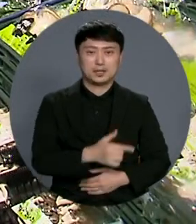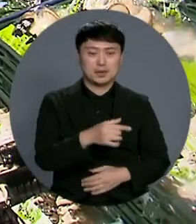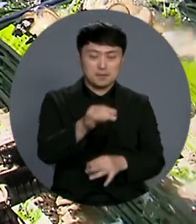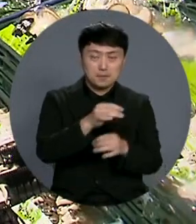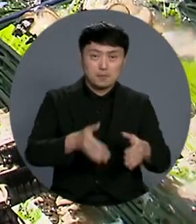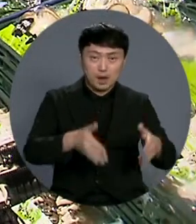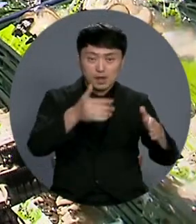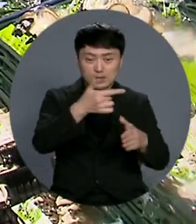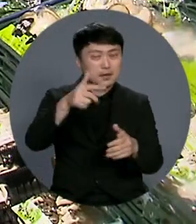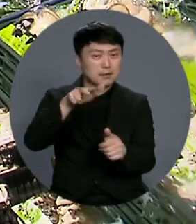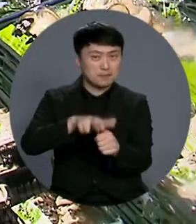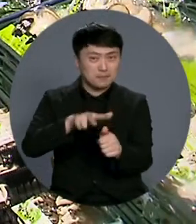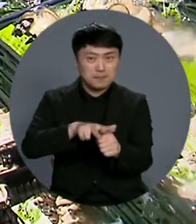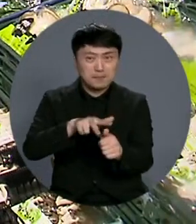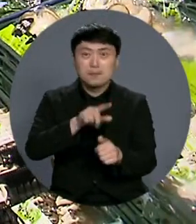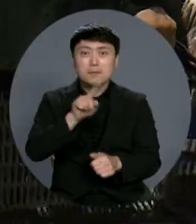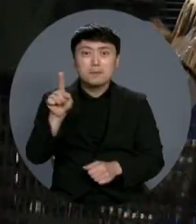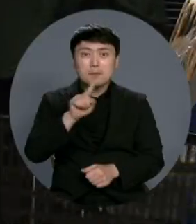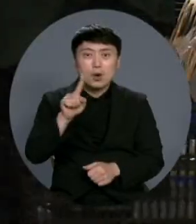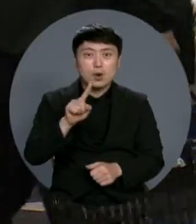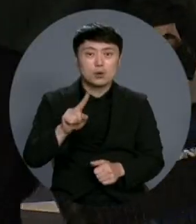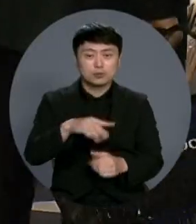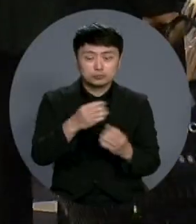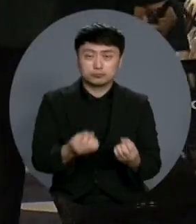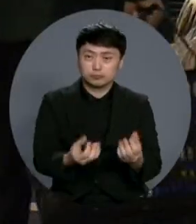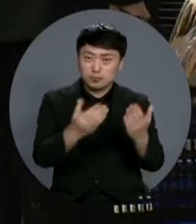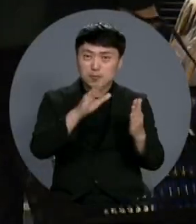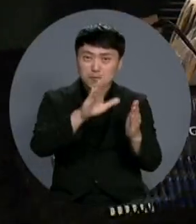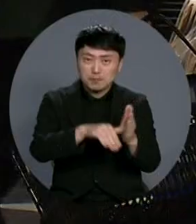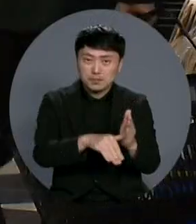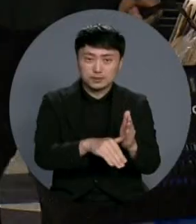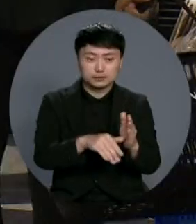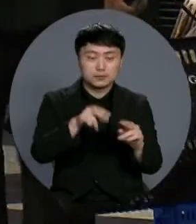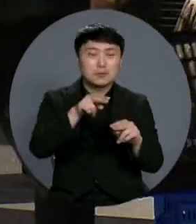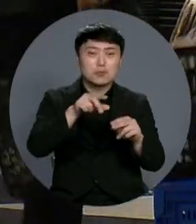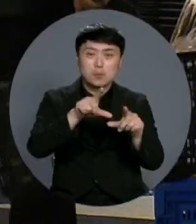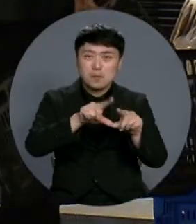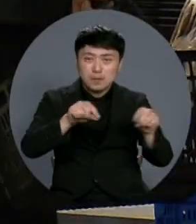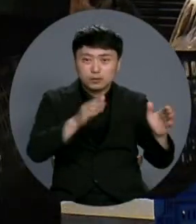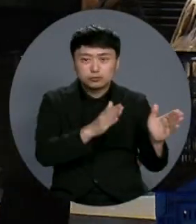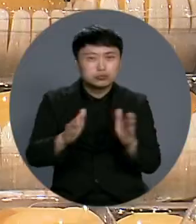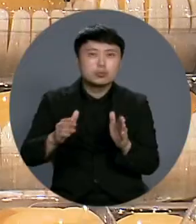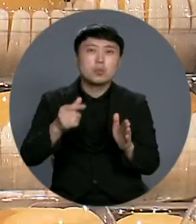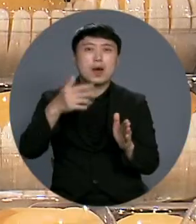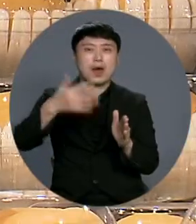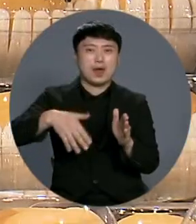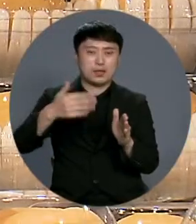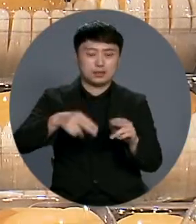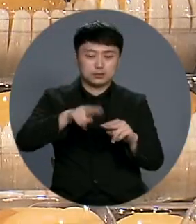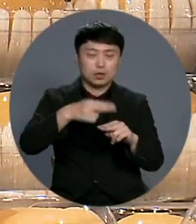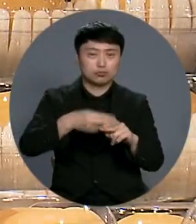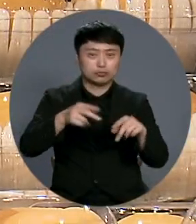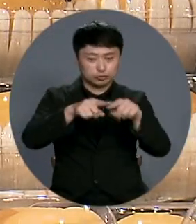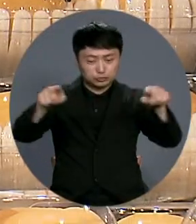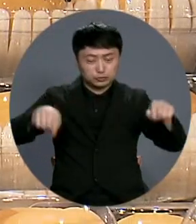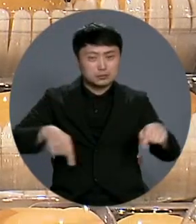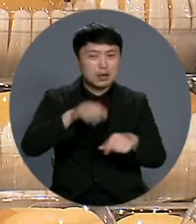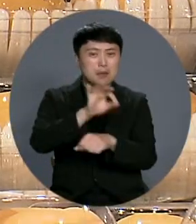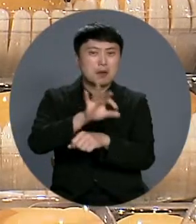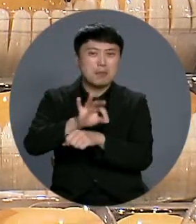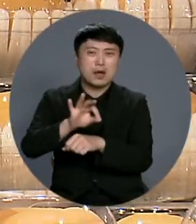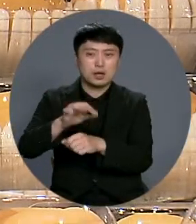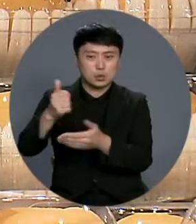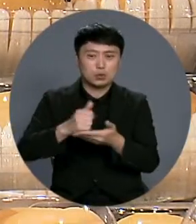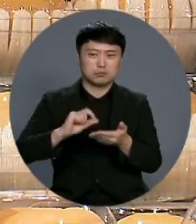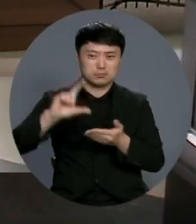백화점이나 마트를 찾는 고객들은 명절 음식 재료를 미처 다 못 챙겼거나 선물 준비를 미처 못한 사람들이